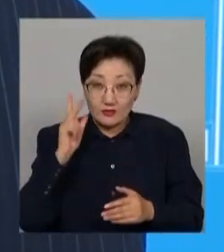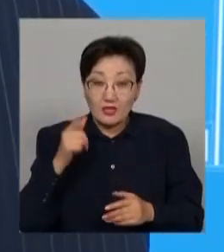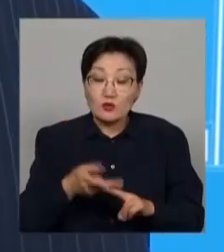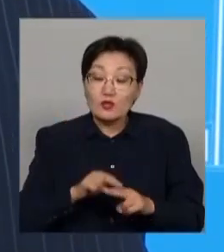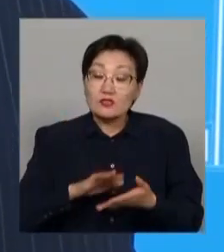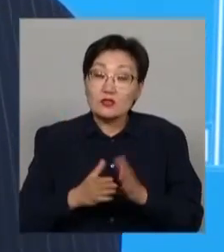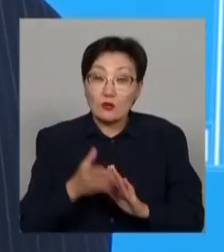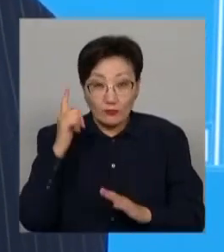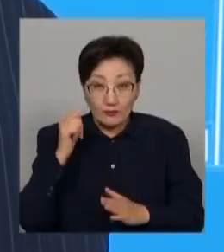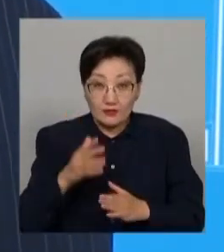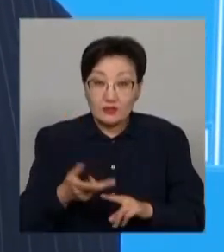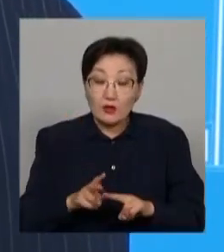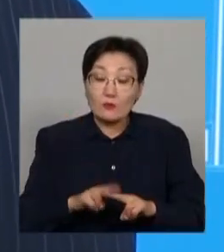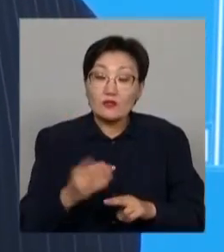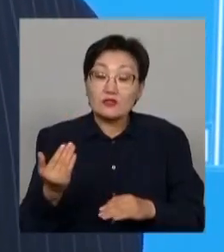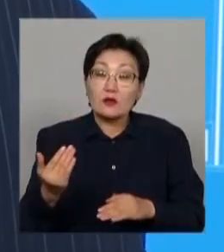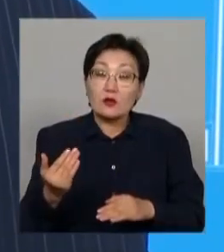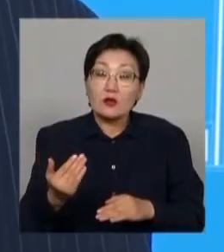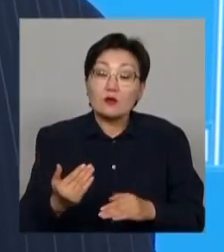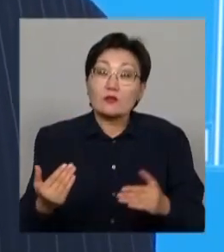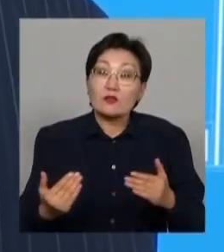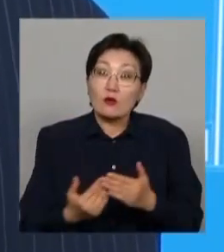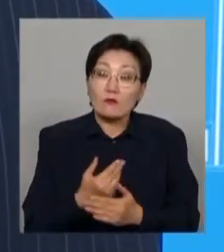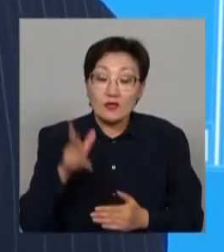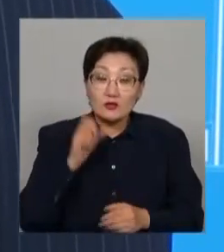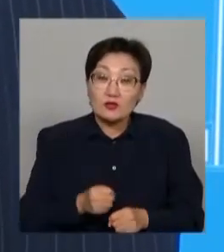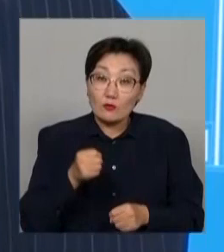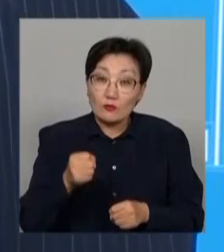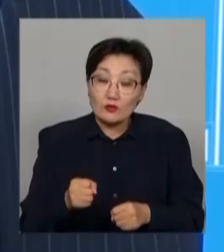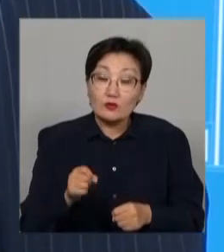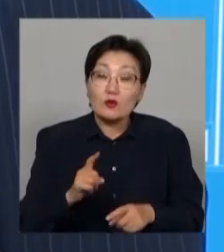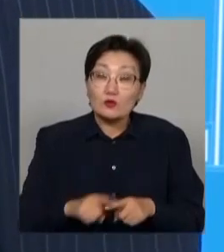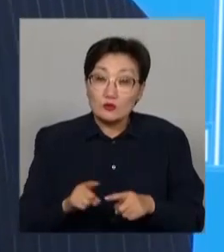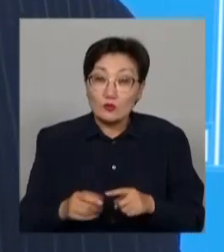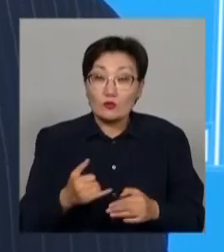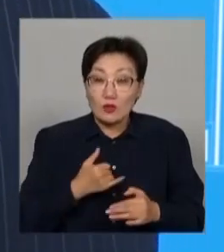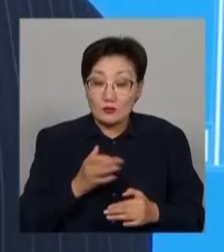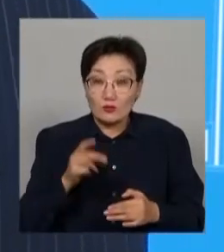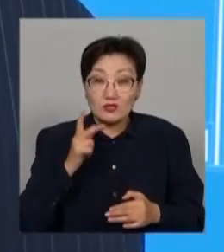понимает, поэтому они направили агреман на нового посла, и скоро, наверное, у нас будет новый посол